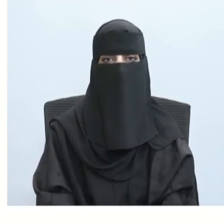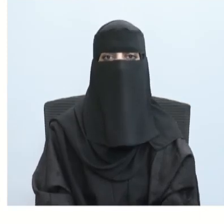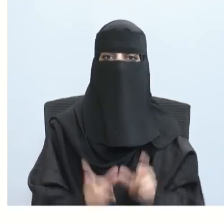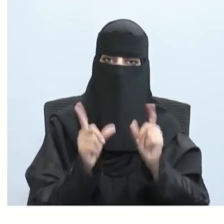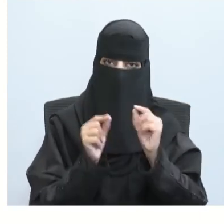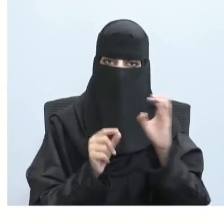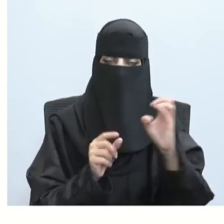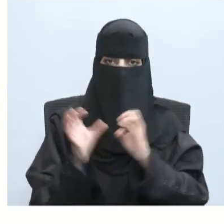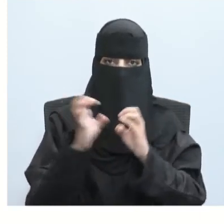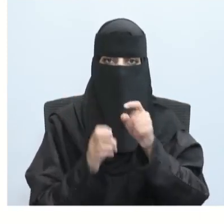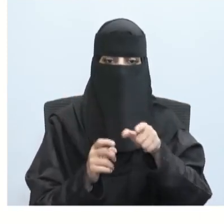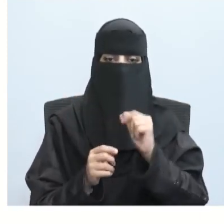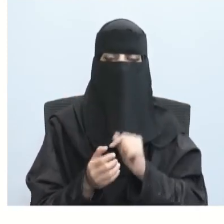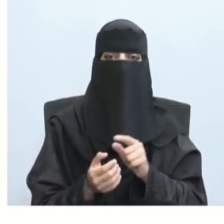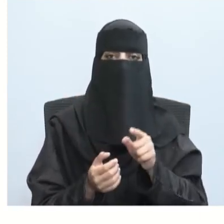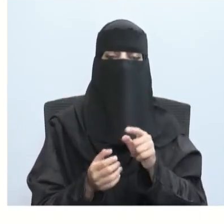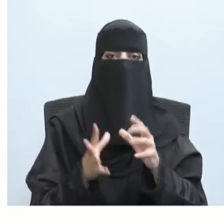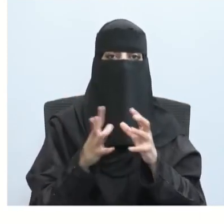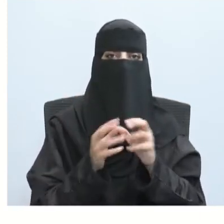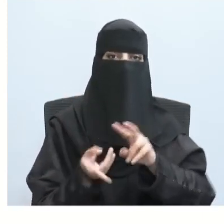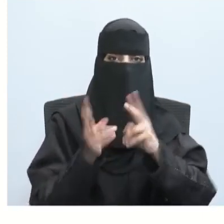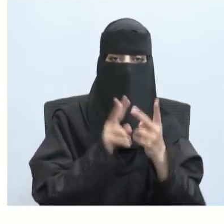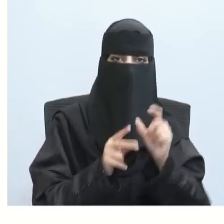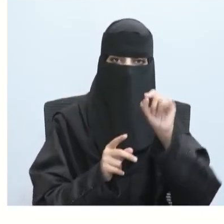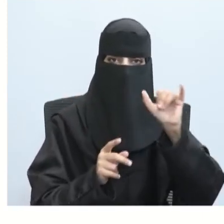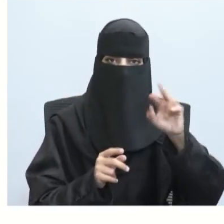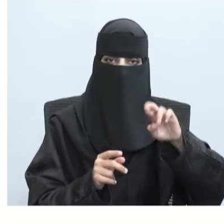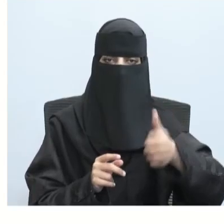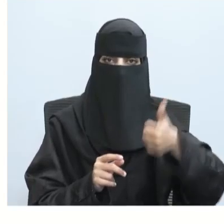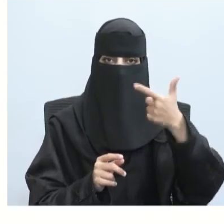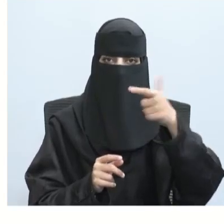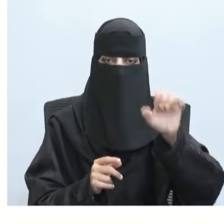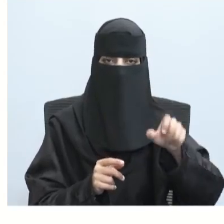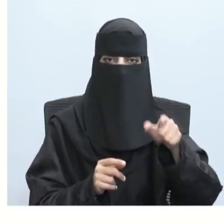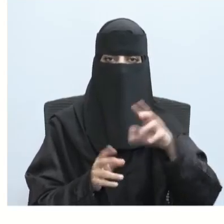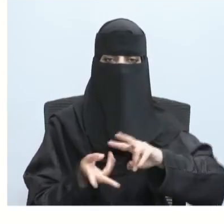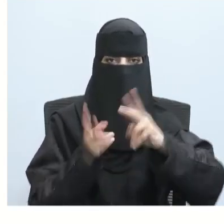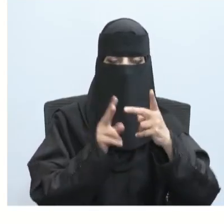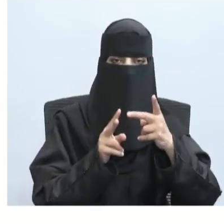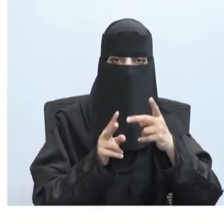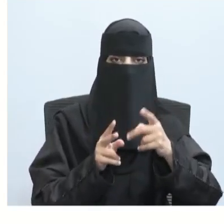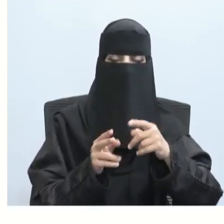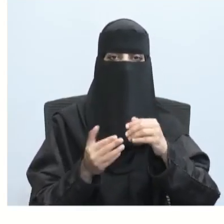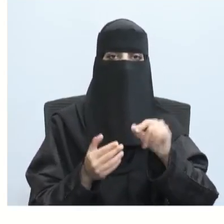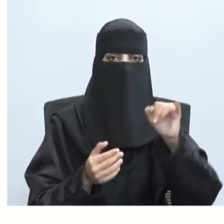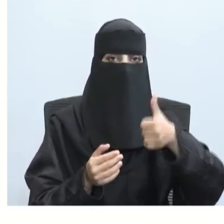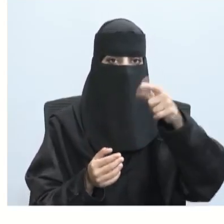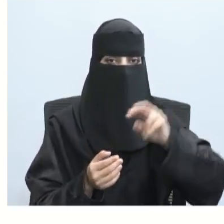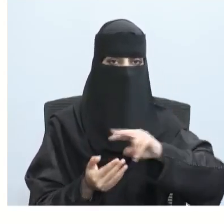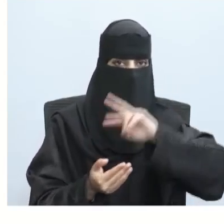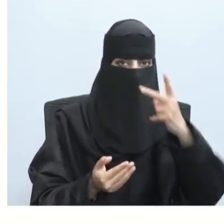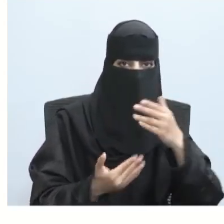احسنتم التغير الفيزيائي هو تغير لا ينتج عنه مواد جديده